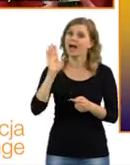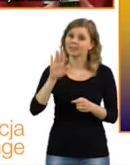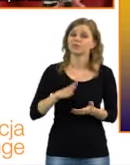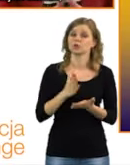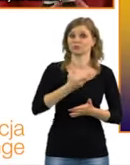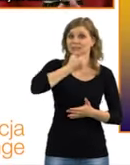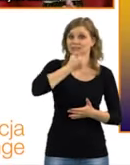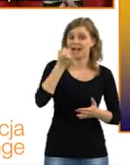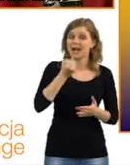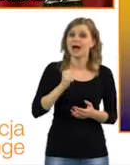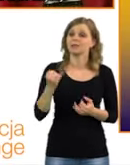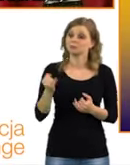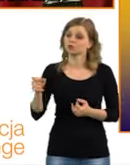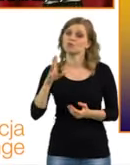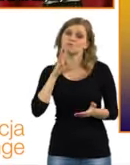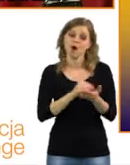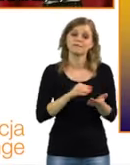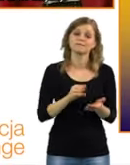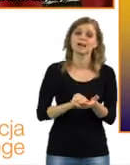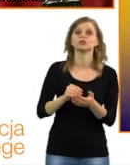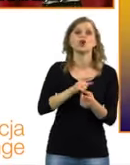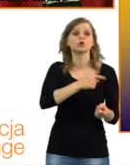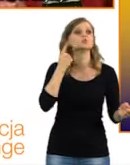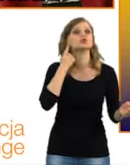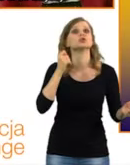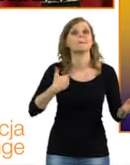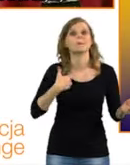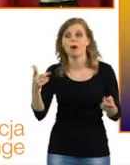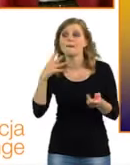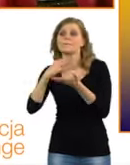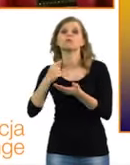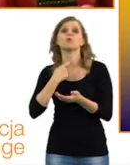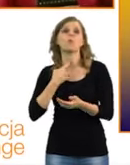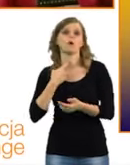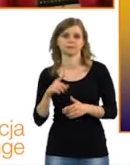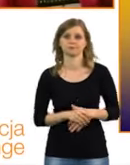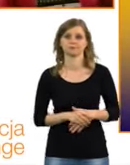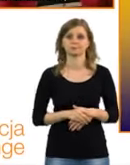jest starsze, żeby powtarzało to, co usłyszy.